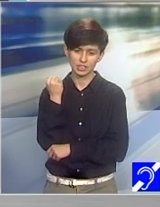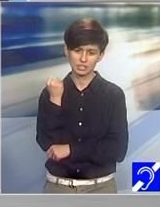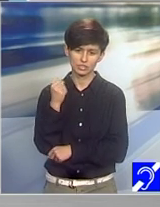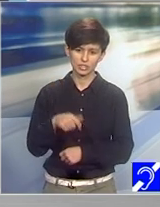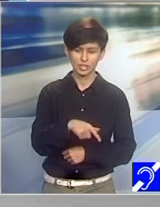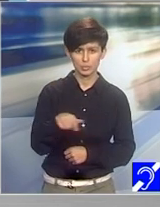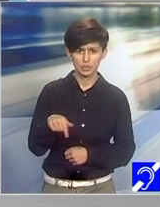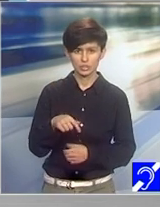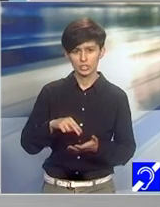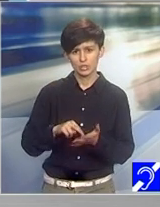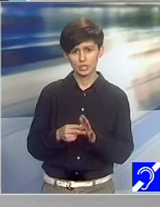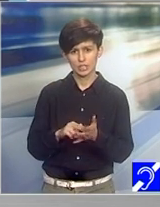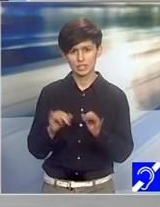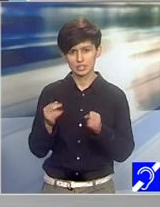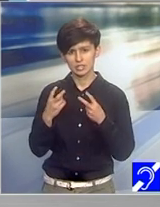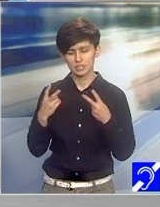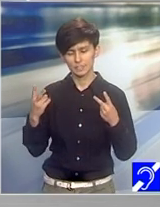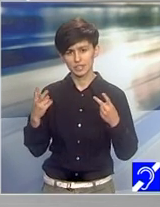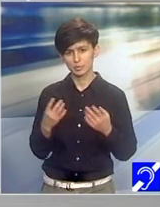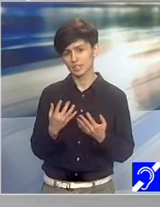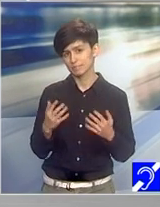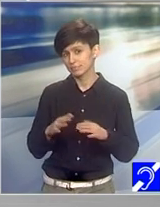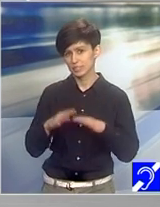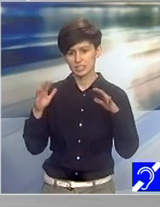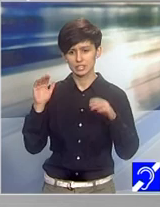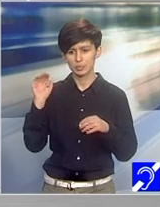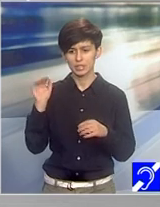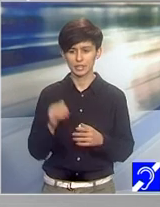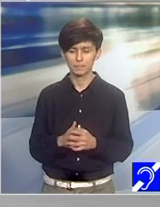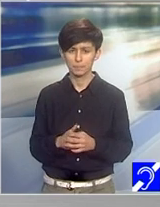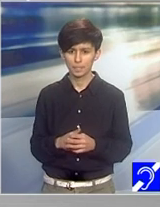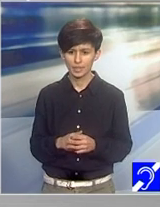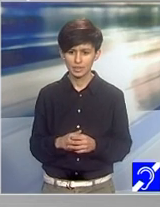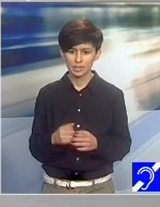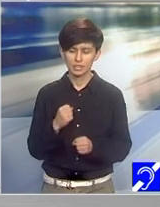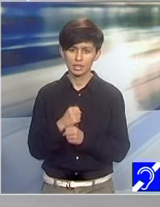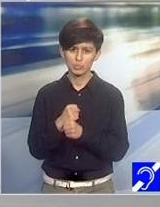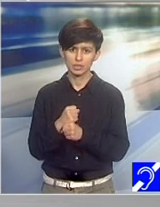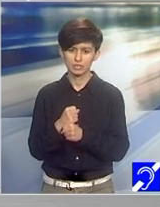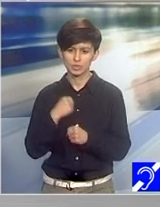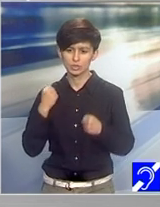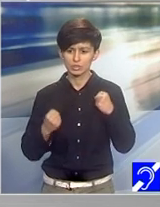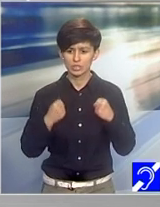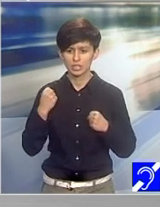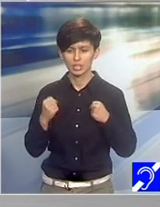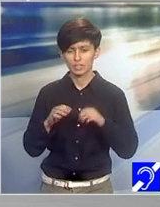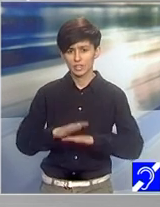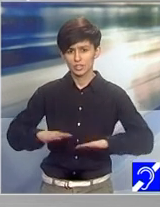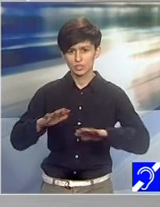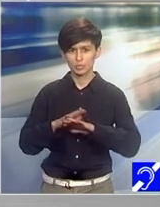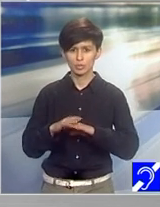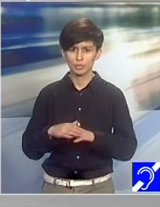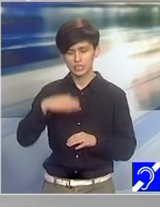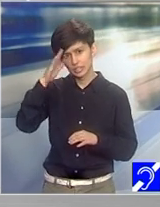organizați evenimente cât de mari. De exemplu, am făcut un flash, un flash mob de ziua internațională a ei, acum 2